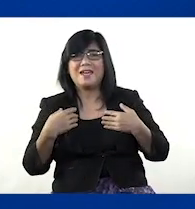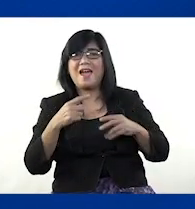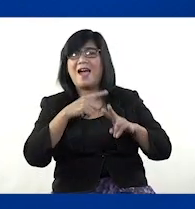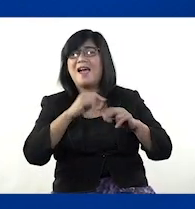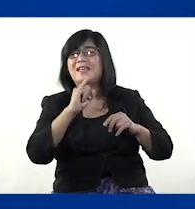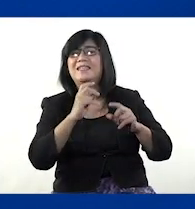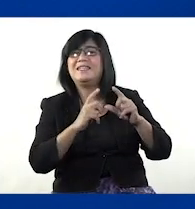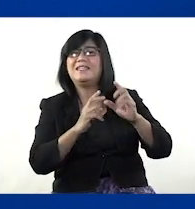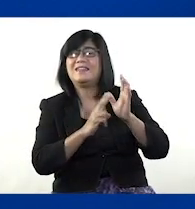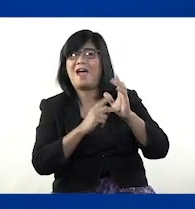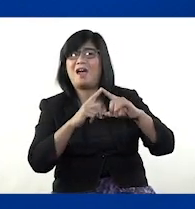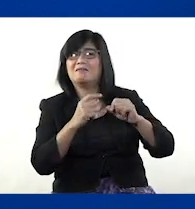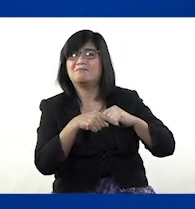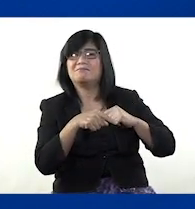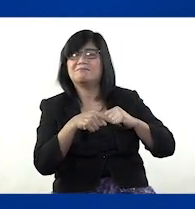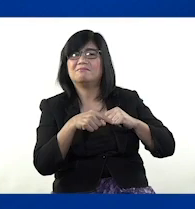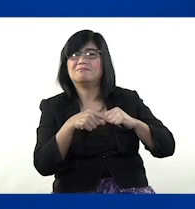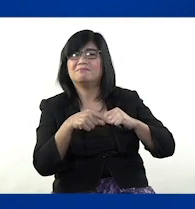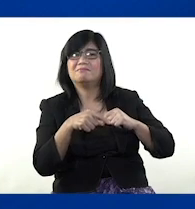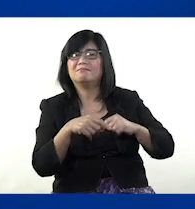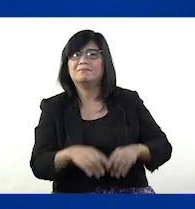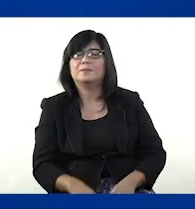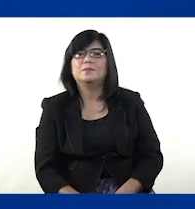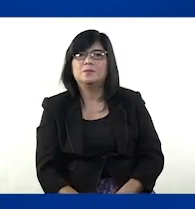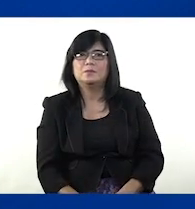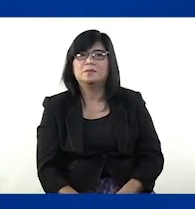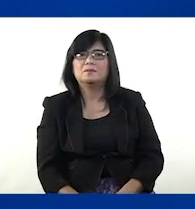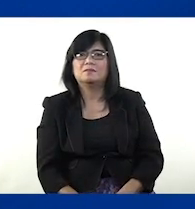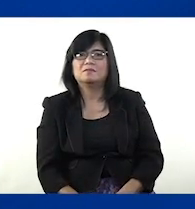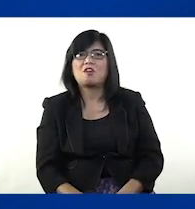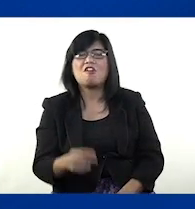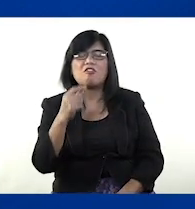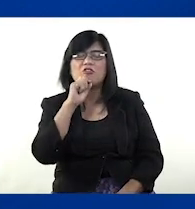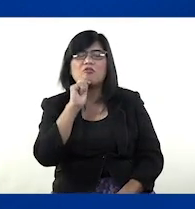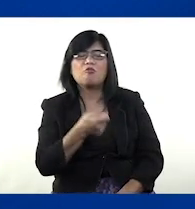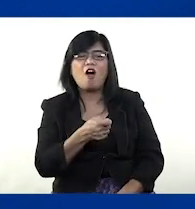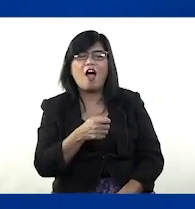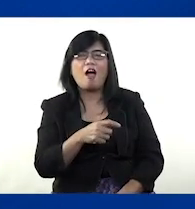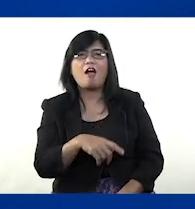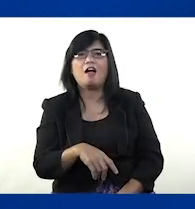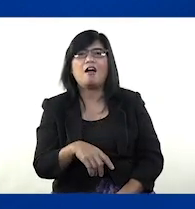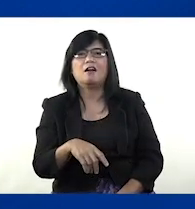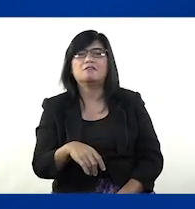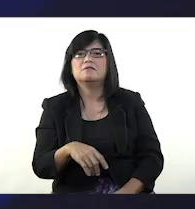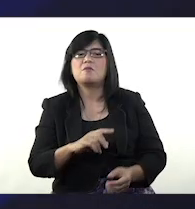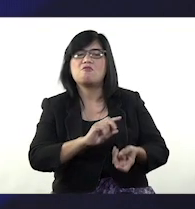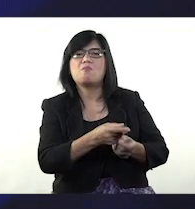maybe selalu bingung Hai kok ada orang bisa tinggalkan Iman percaya apalagi